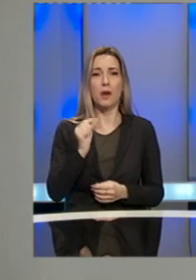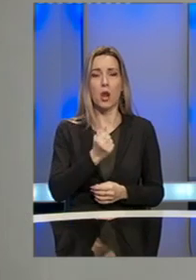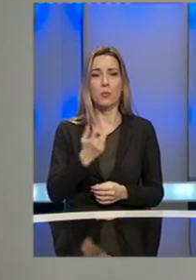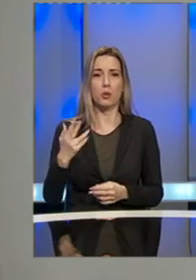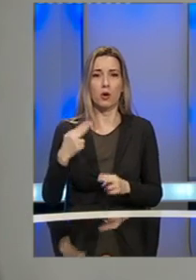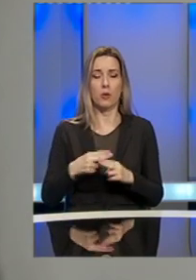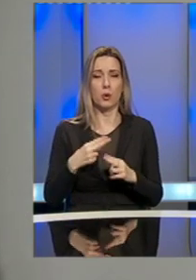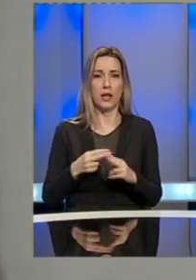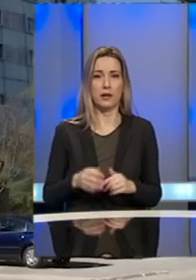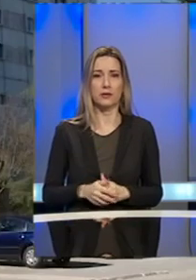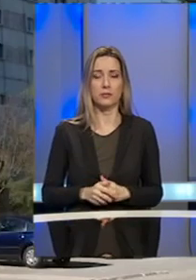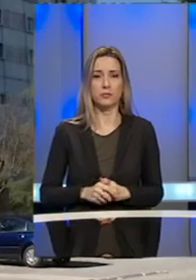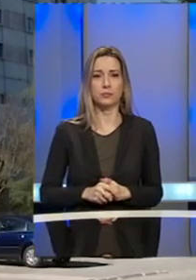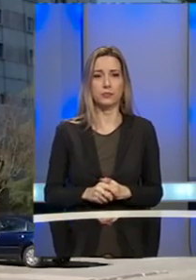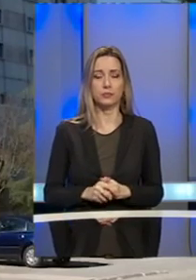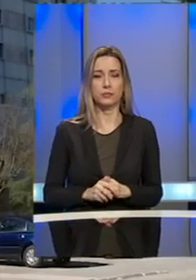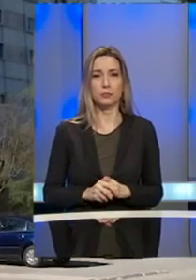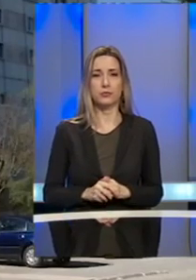oboljelih.